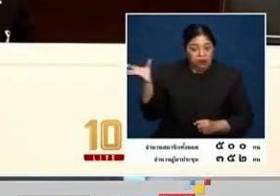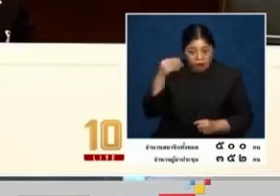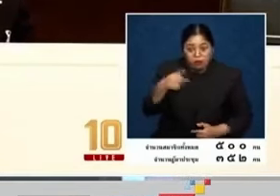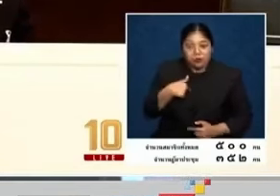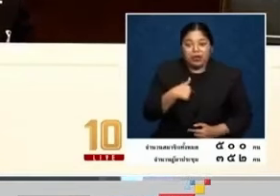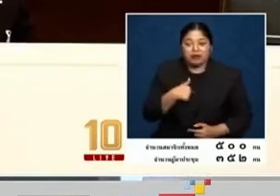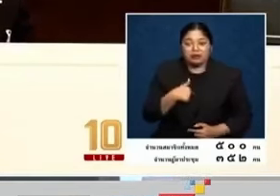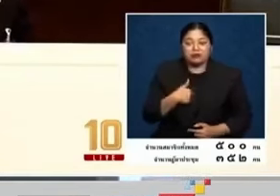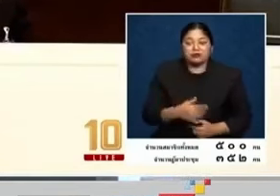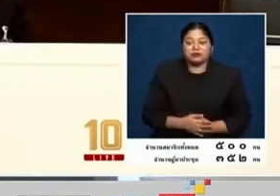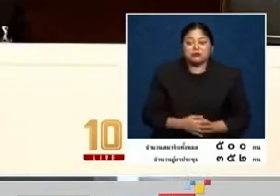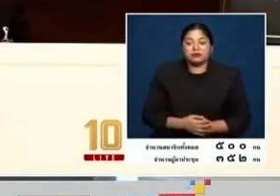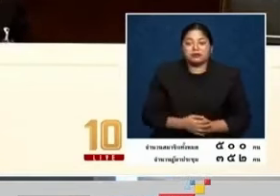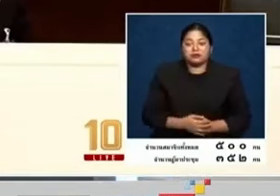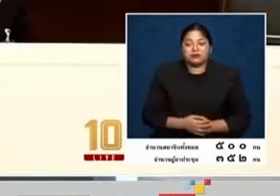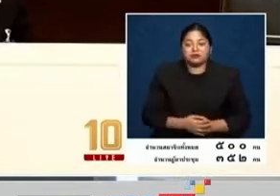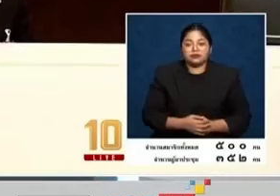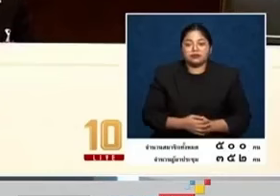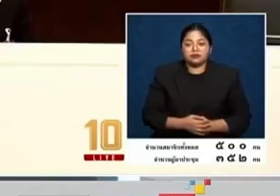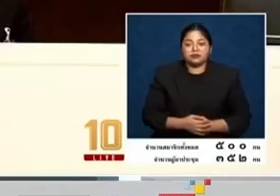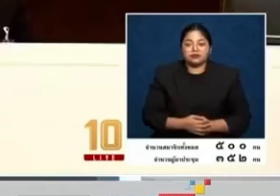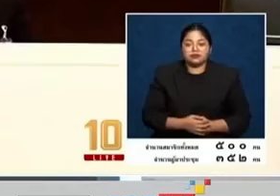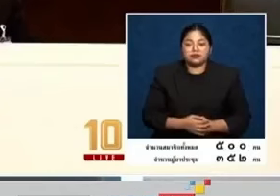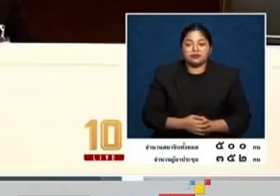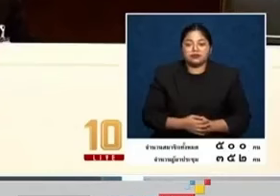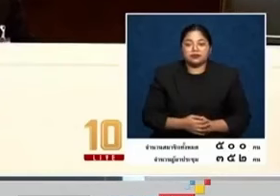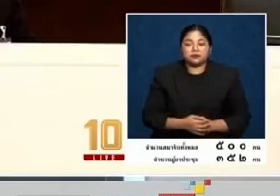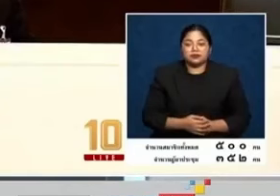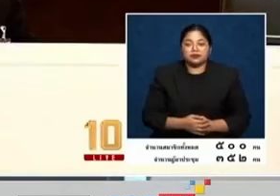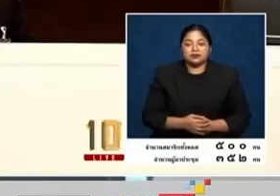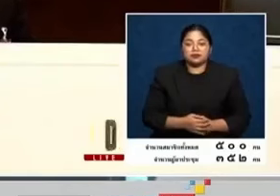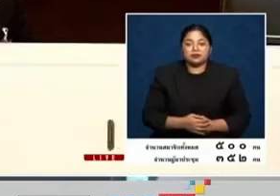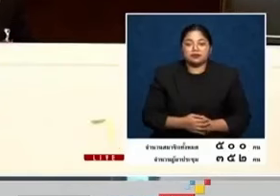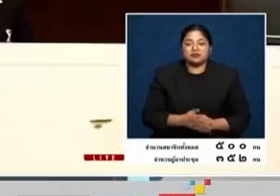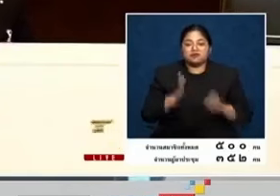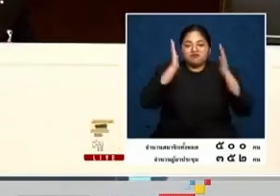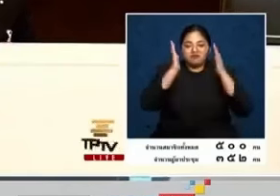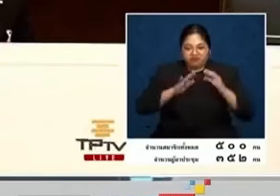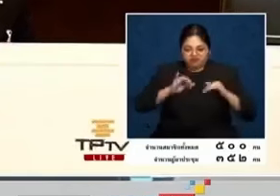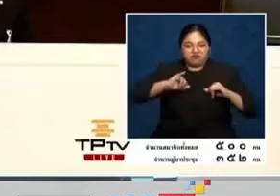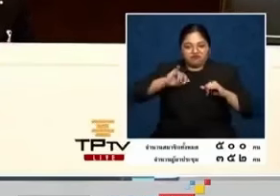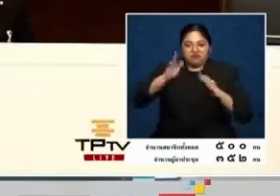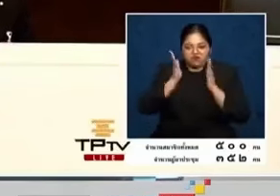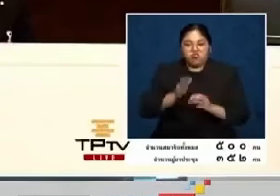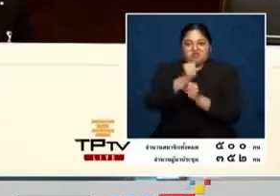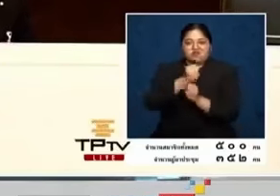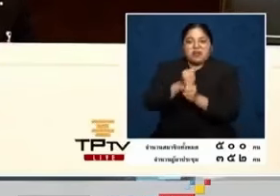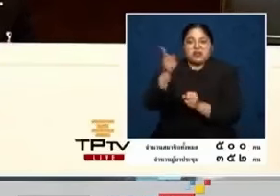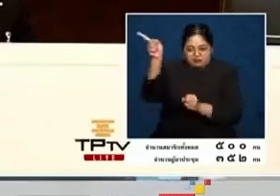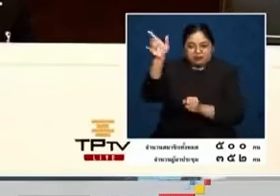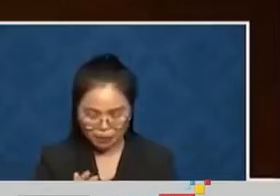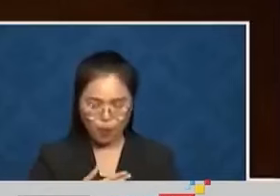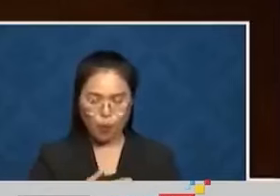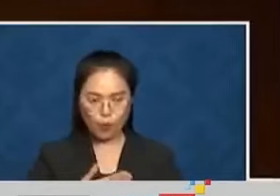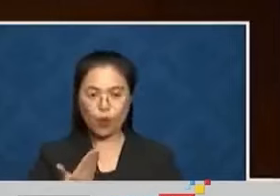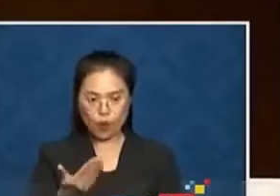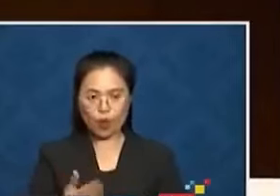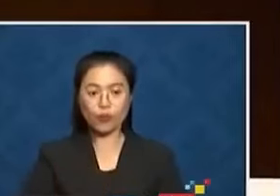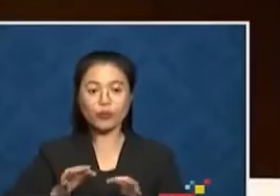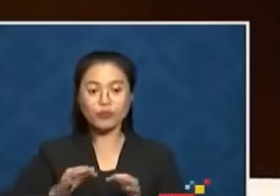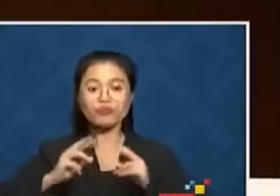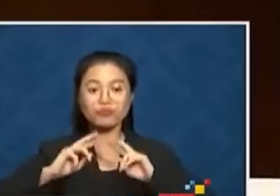โอ้โหแล้วปรากฏว่าช่วงเย็นฮะนายปฏิพัฒน์สันติพาดารองประธานสภาวันนี้ก็ชี้แจงฮะ เดือน